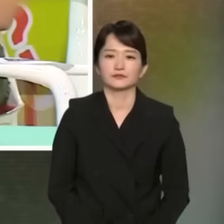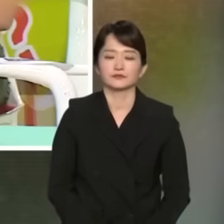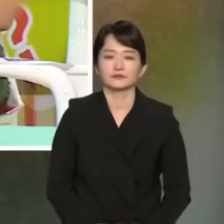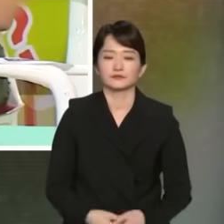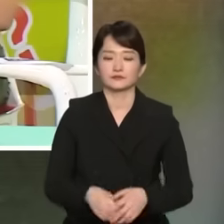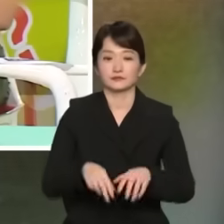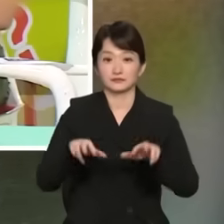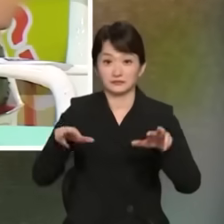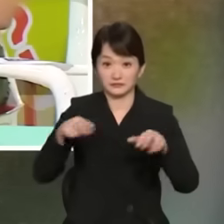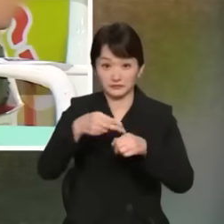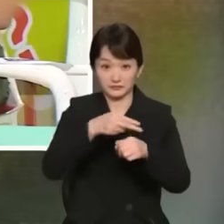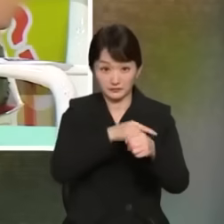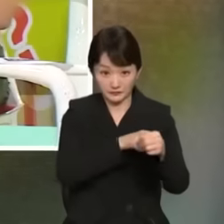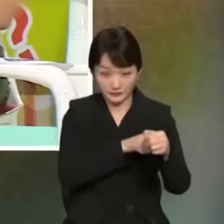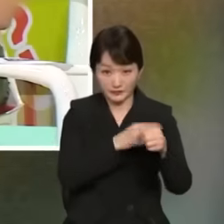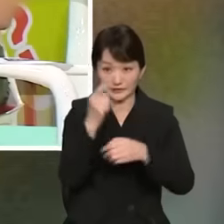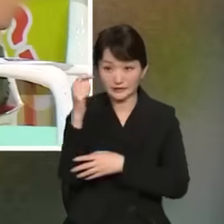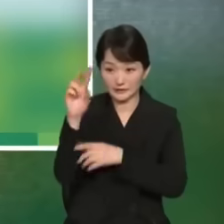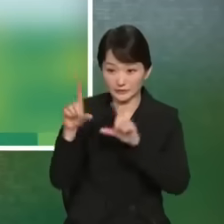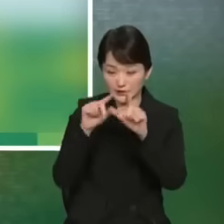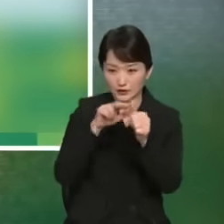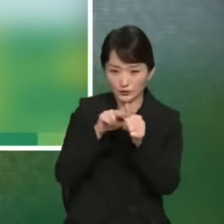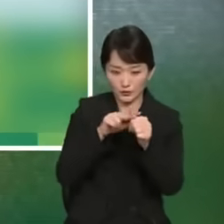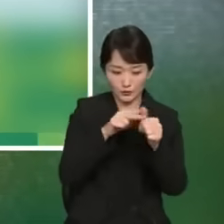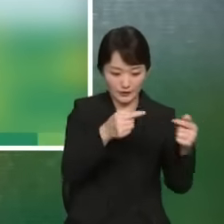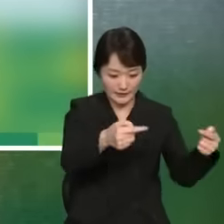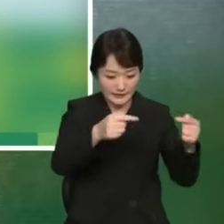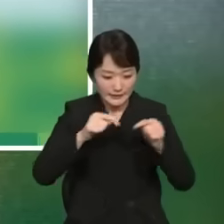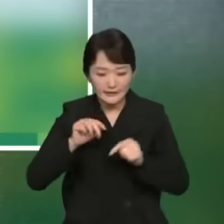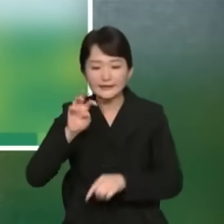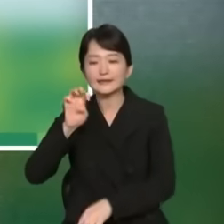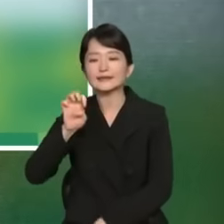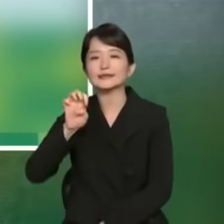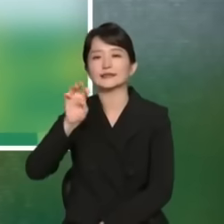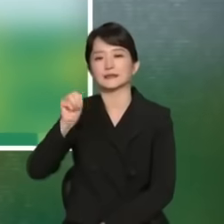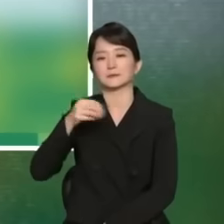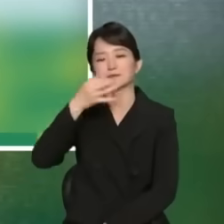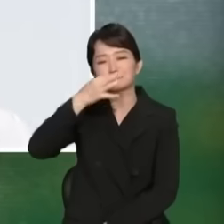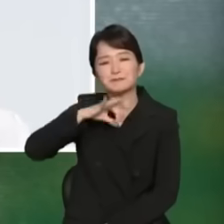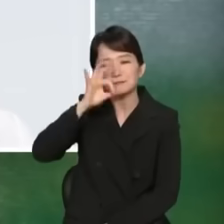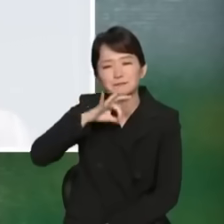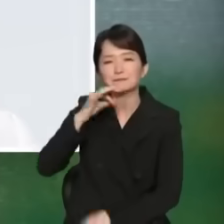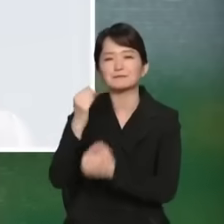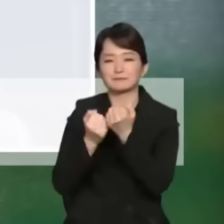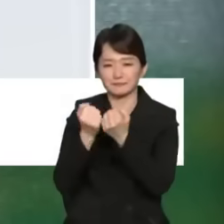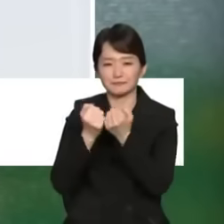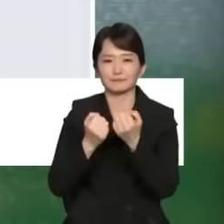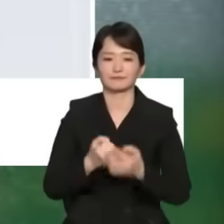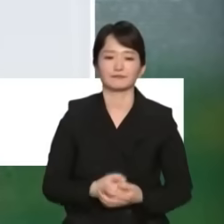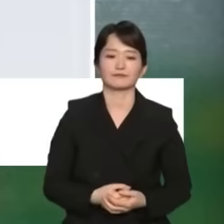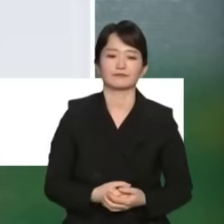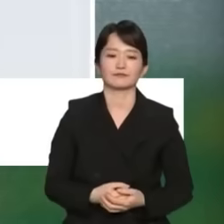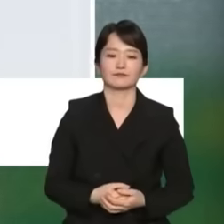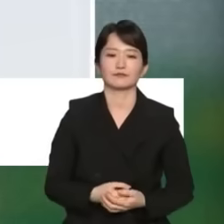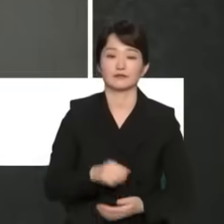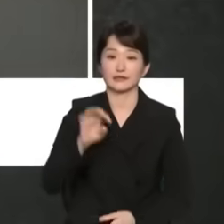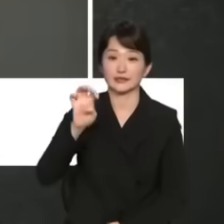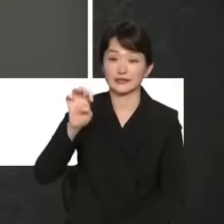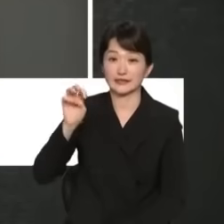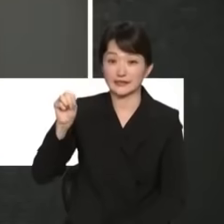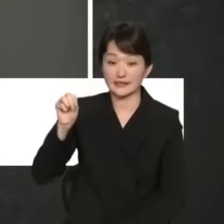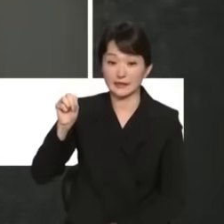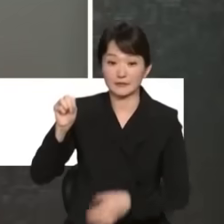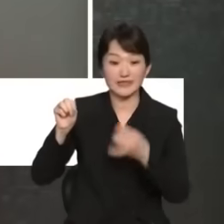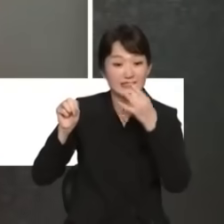현직 의사가 TV 생활정보 프로그램에서 EM의 효과에 대해 설명합니다. EM 깔끔 발효액을 좀 시석을 했어요.